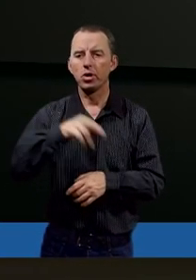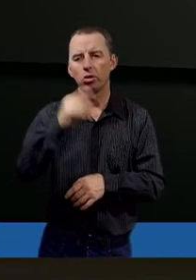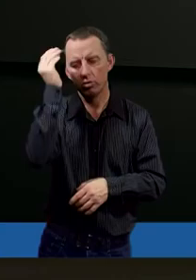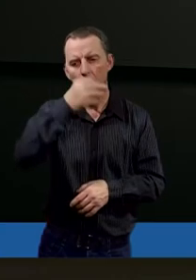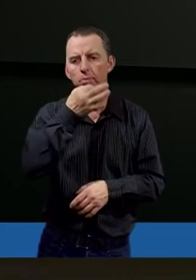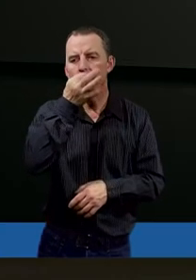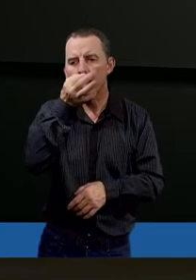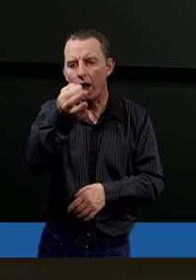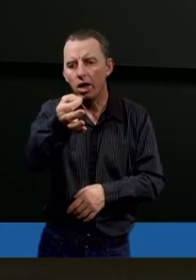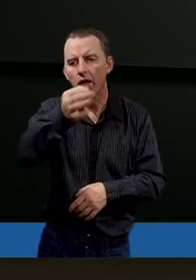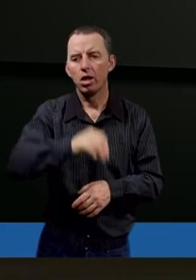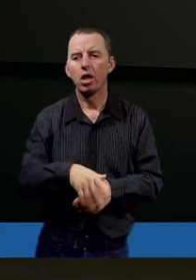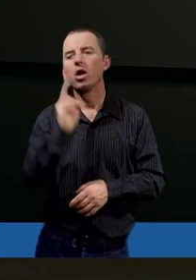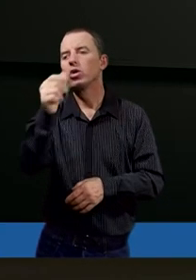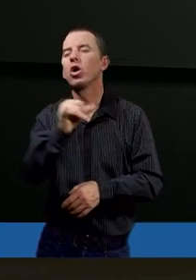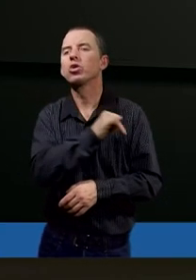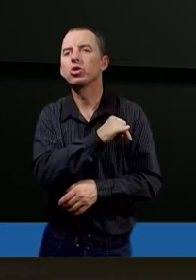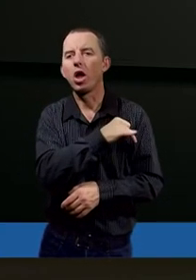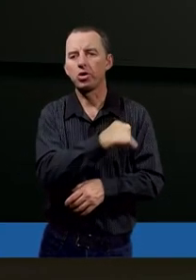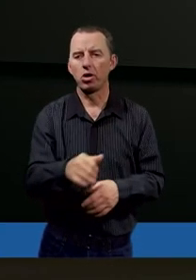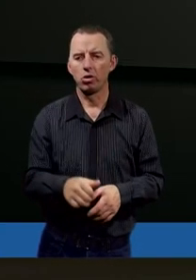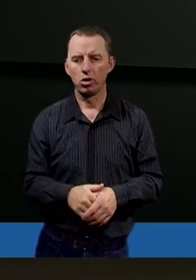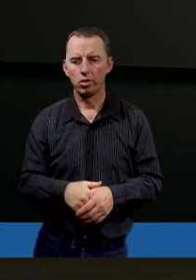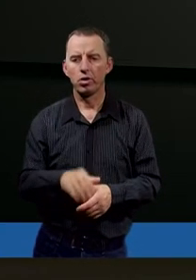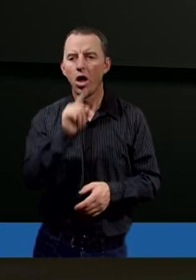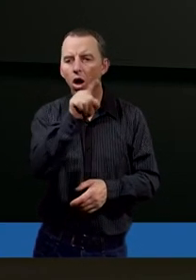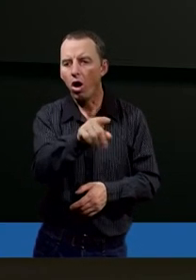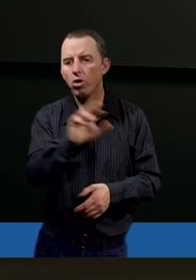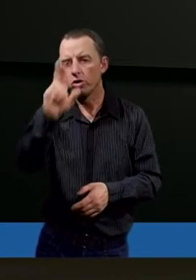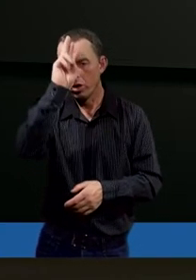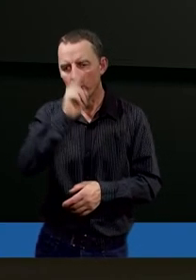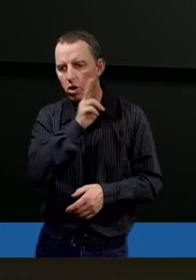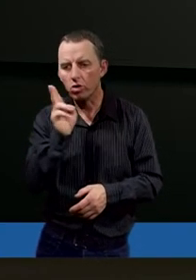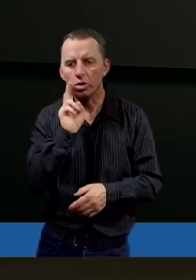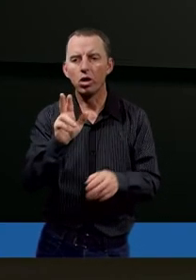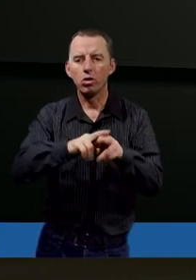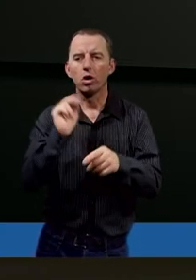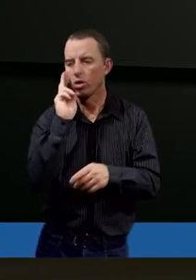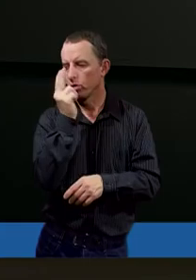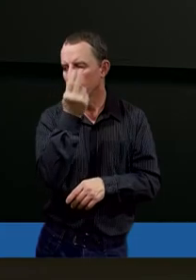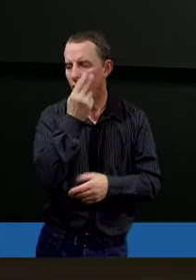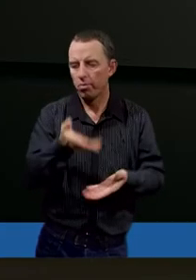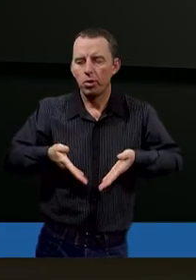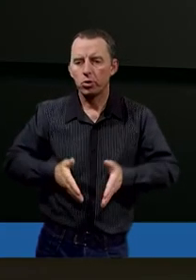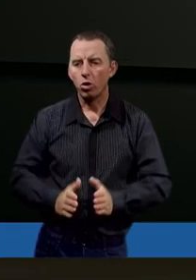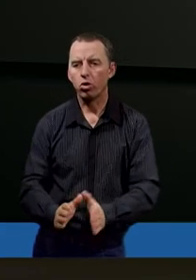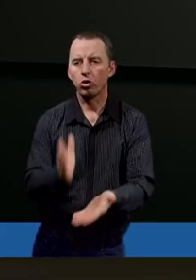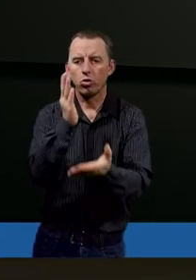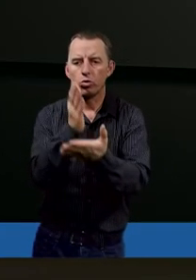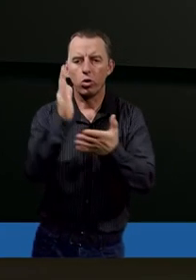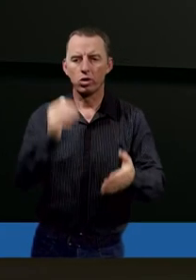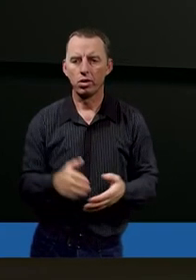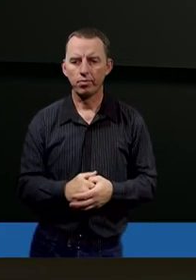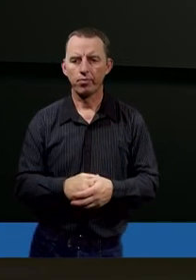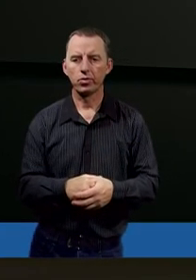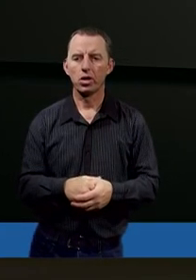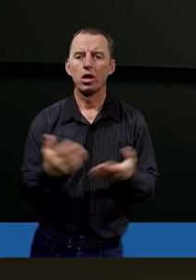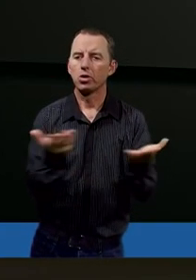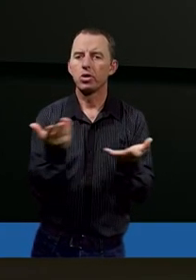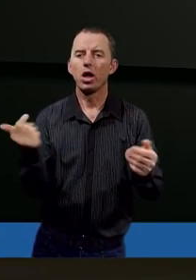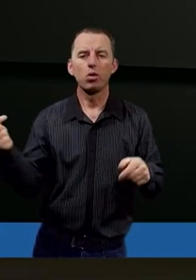pytali, kto zgrzeszył, on czy jego rodzice, że ten się ślepym urodził już. No,